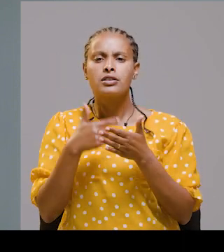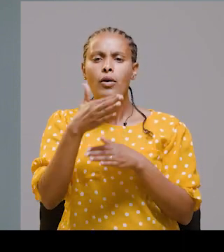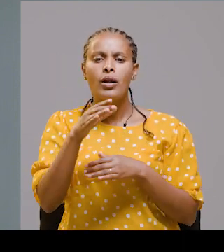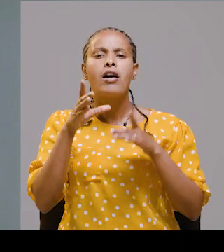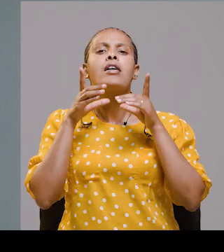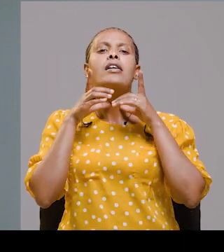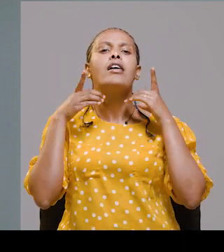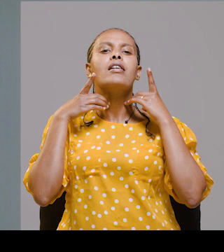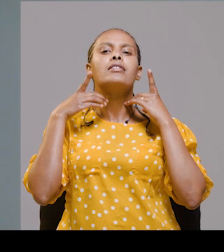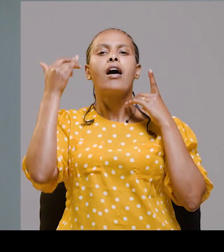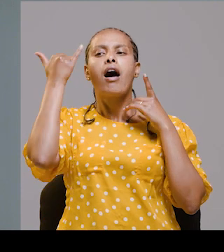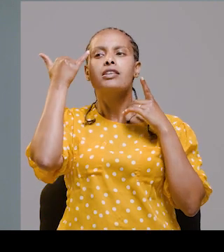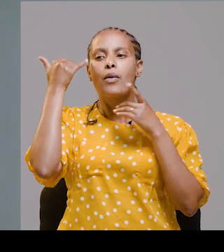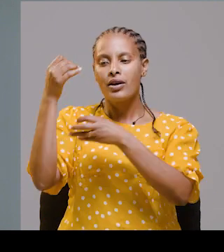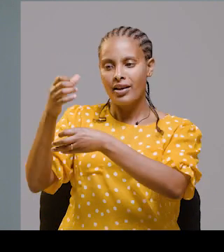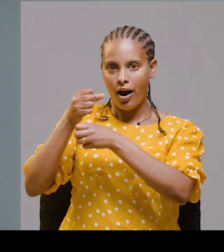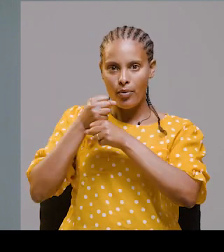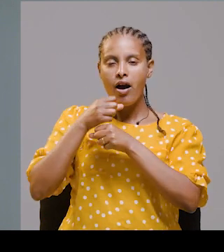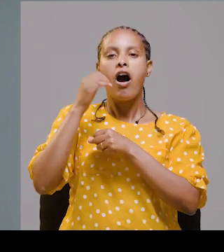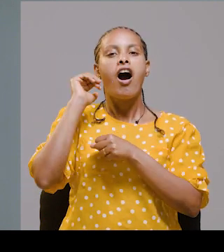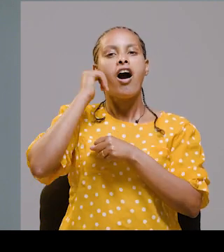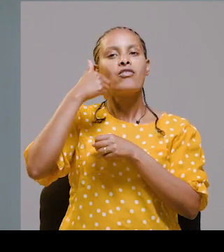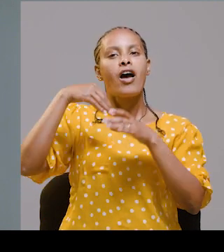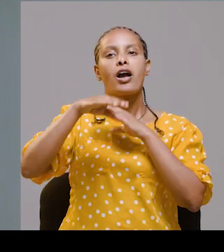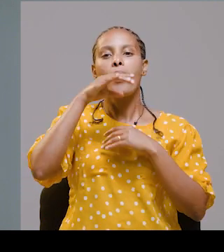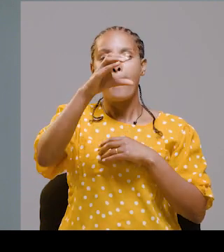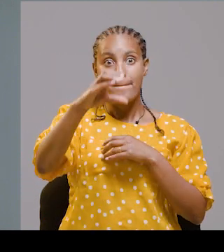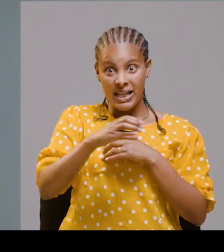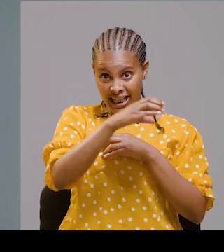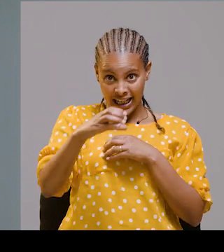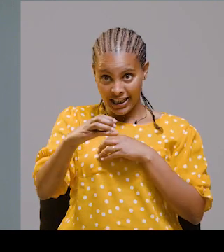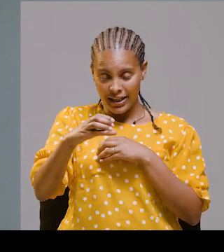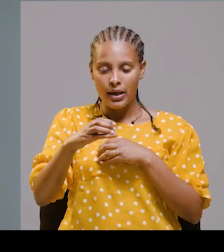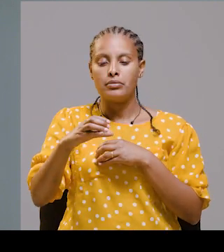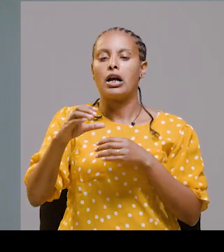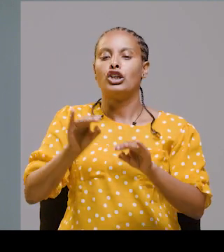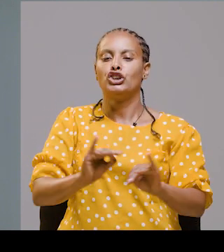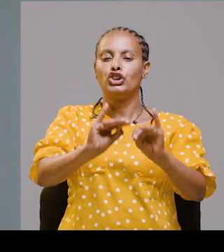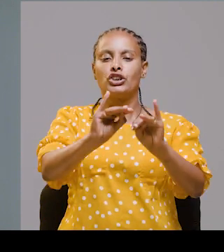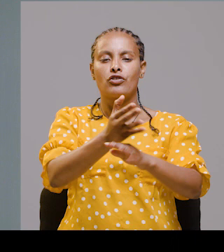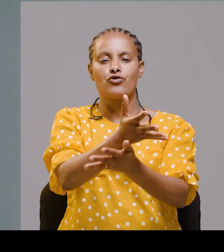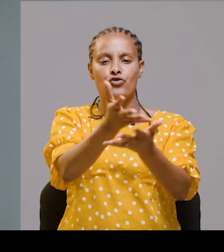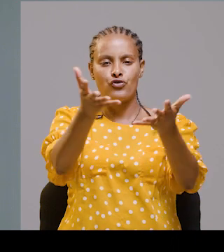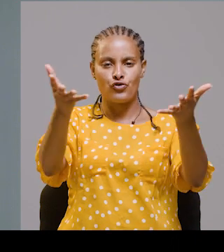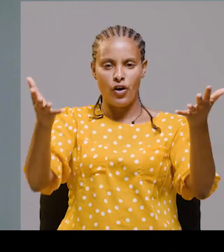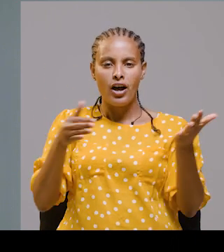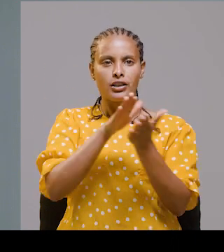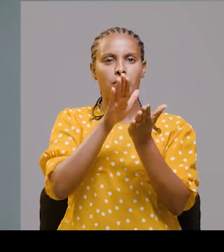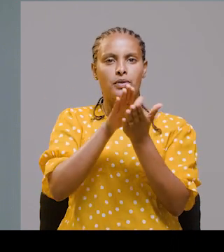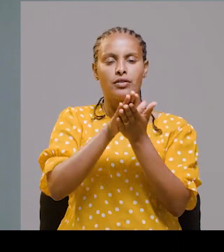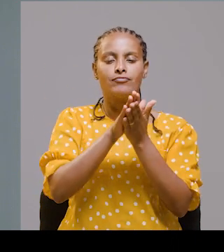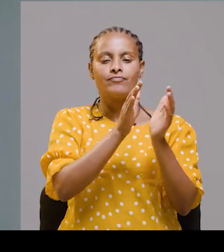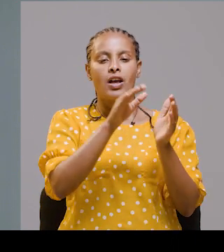እነዛ ካህናቶች ያንን ተቀብለው አፍሮ አይገባን ይዘው ወጥተው ማይጠን ታድርገው እነዛን ትምህርት ቤቶች